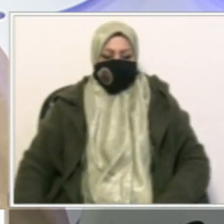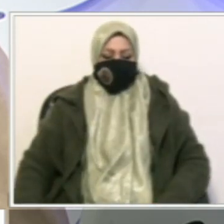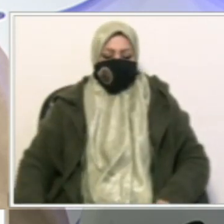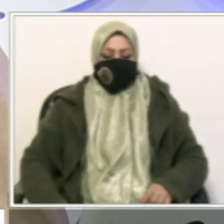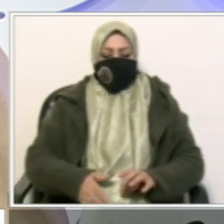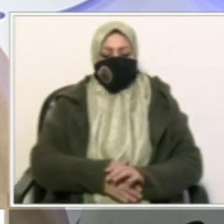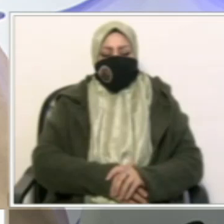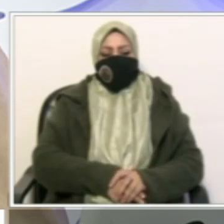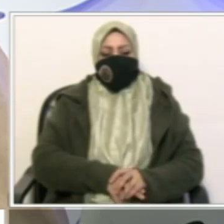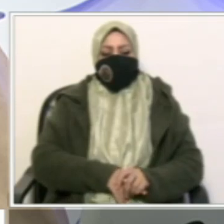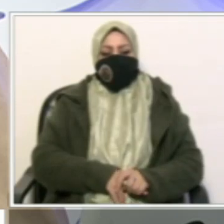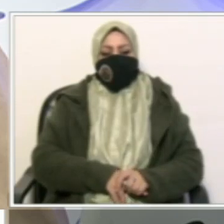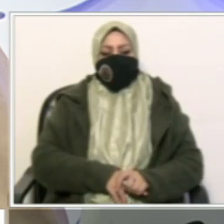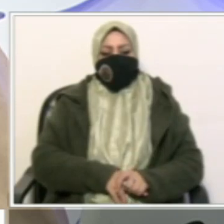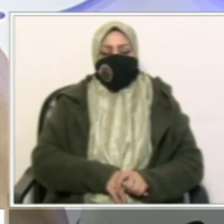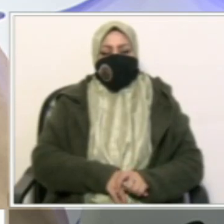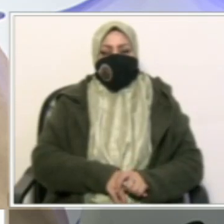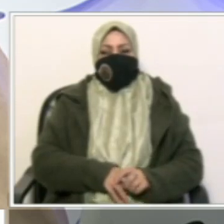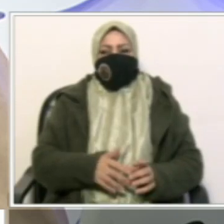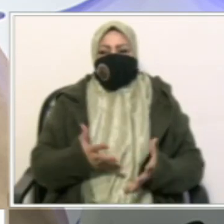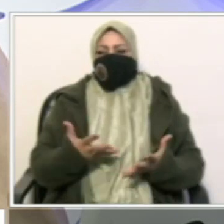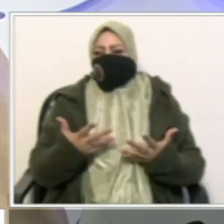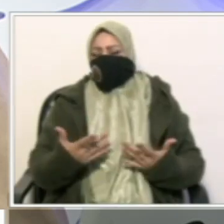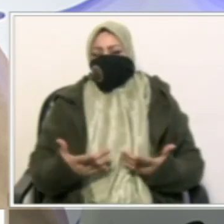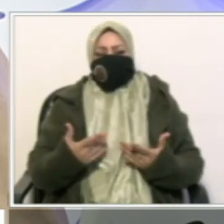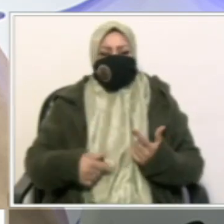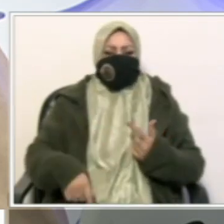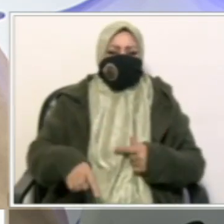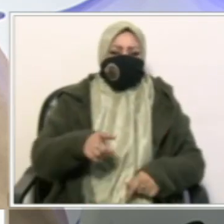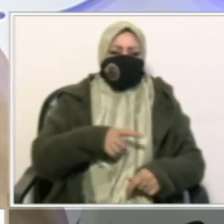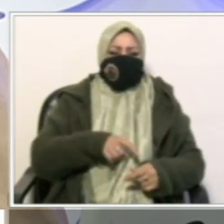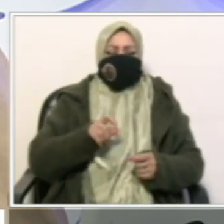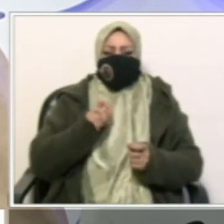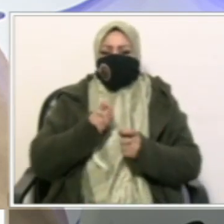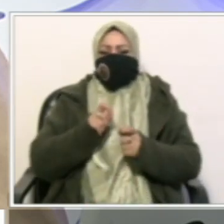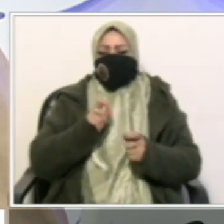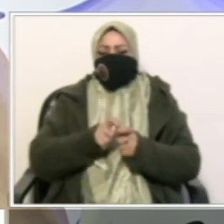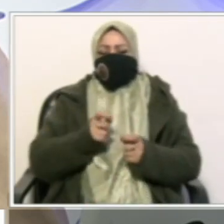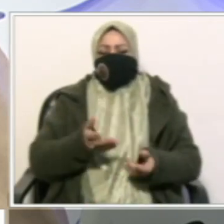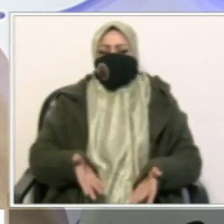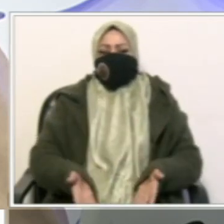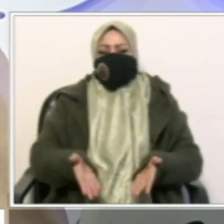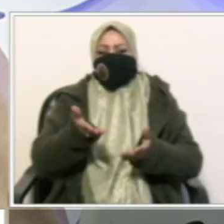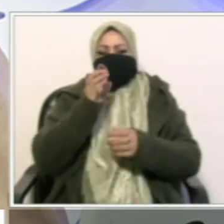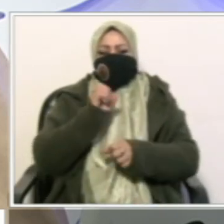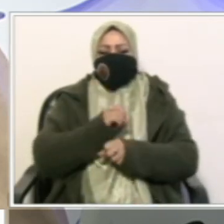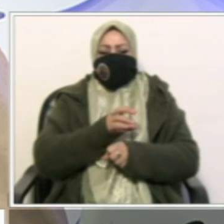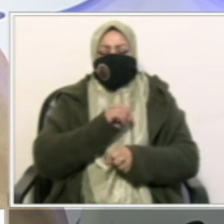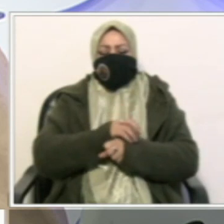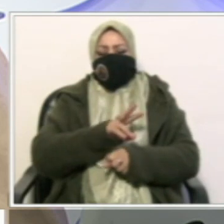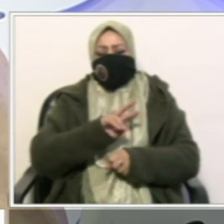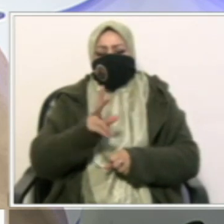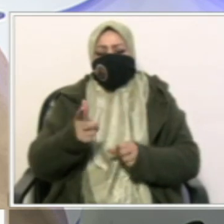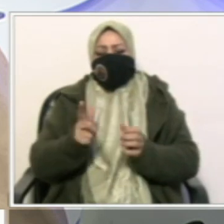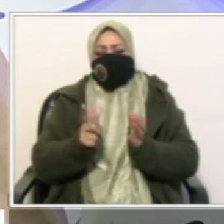للناس الأخيان اللي تتقدم صفوفنا لتصحيح مسار فبراير. الشيخ عفتاح كل